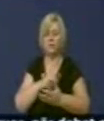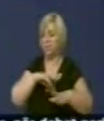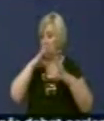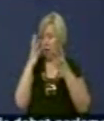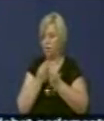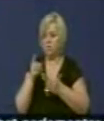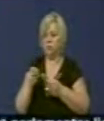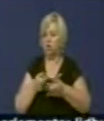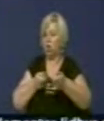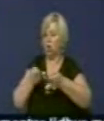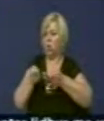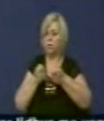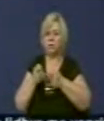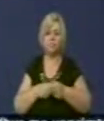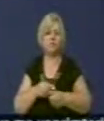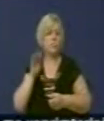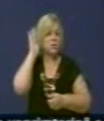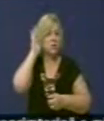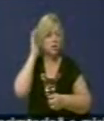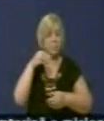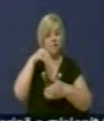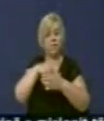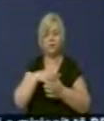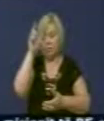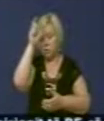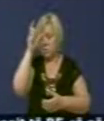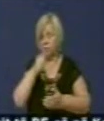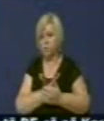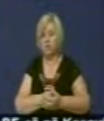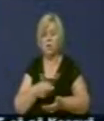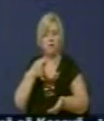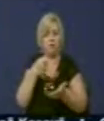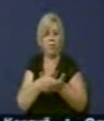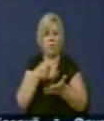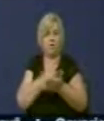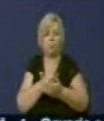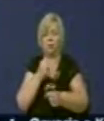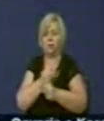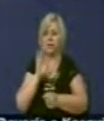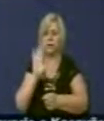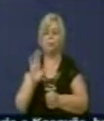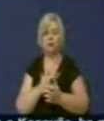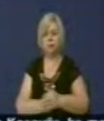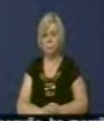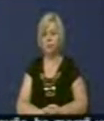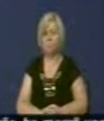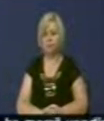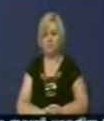ta. Shpërputhja midis pagave të tyre dhe jetës që bëjnë e pasurisë të tyre që shihet flet